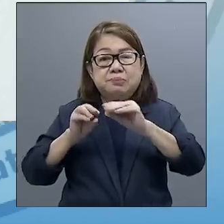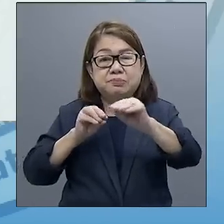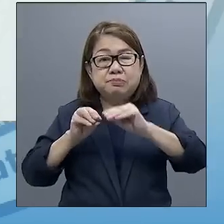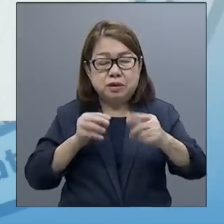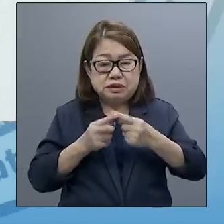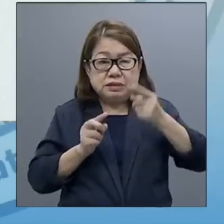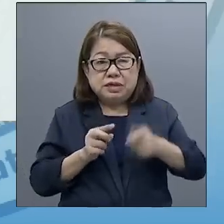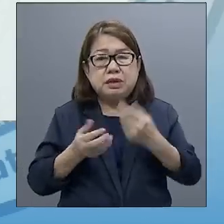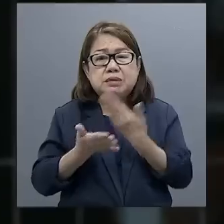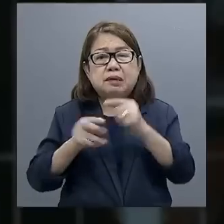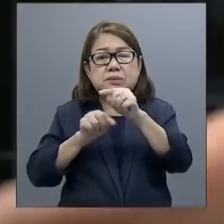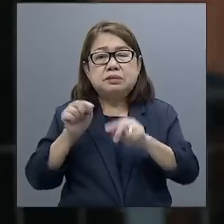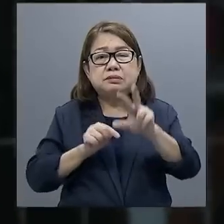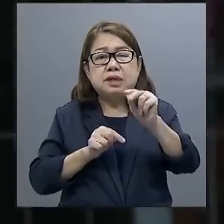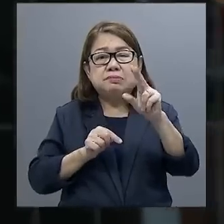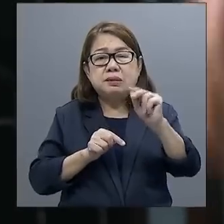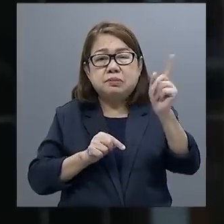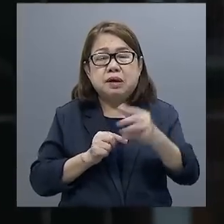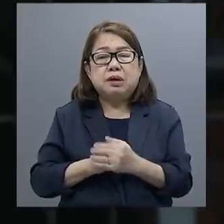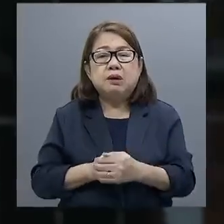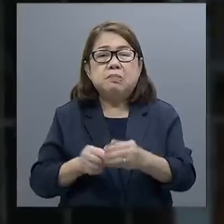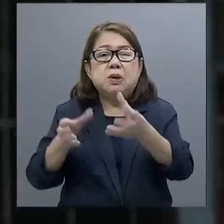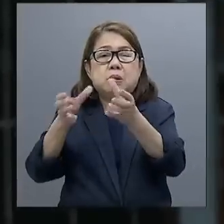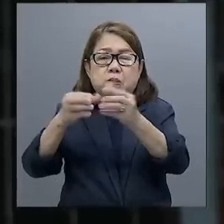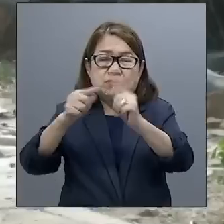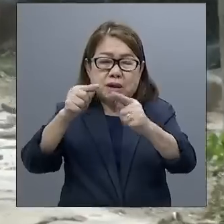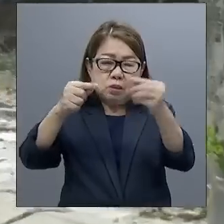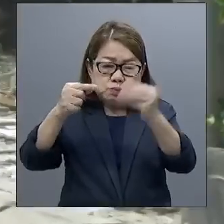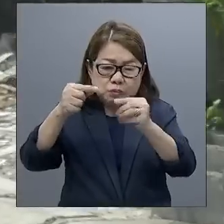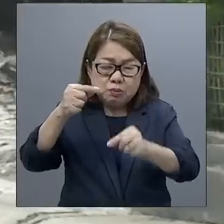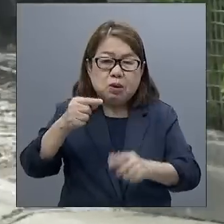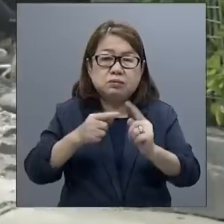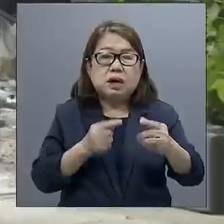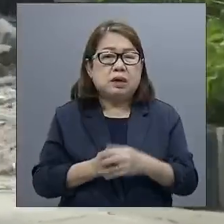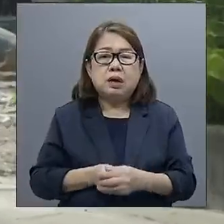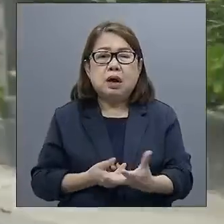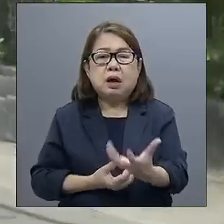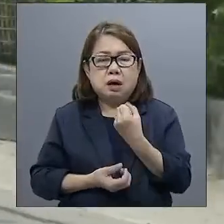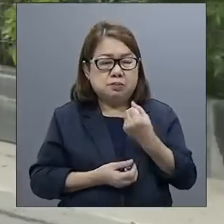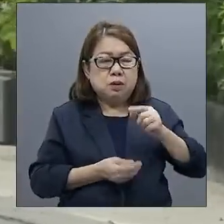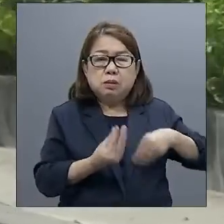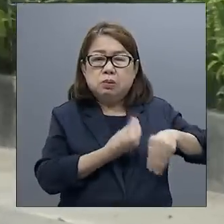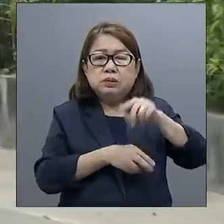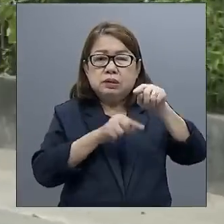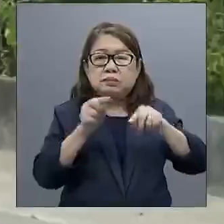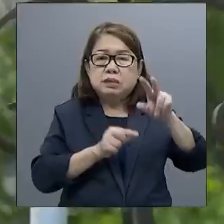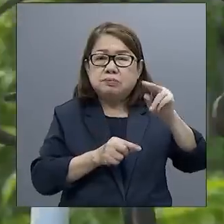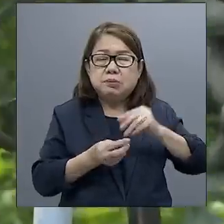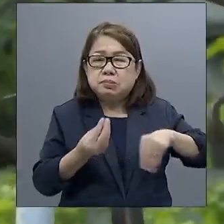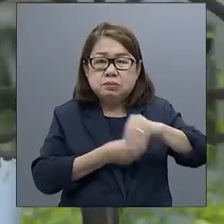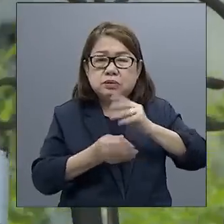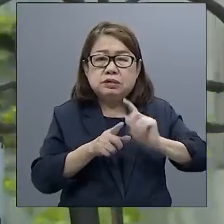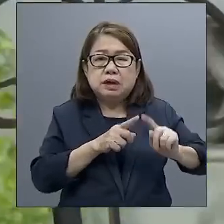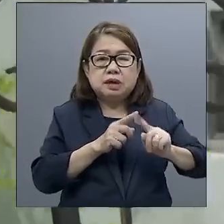อุดหนุนดังกล่าวนั้นแอบแฝงเงินอุดหนุนหมวดอื่นๆซึ่งท้องถิ่นไม่สามารถนำไปใช้อย่างอื่นได้ค่ะเพราะว่ามีการกำหนดมาแล้ว